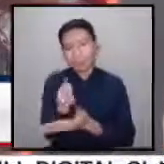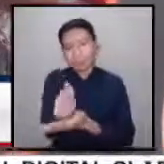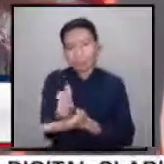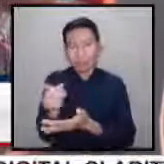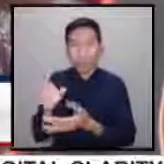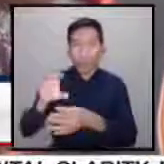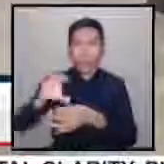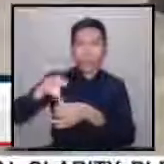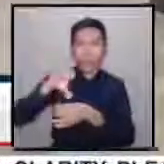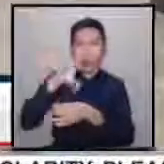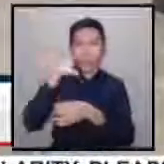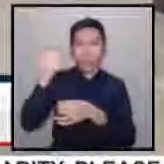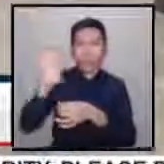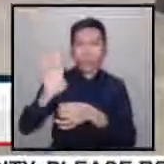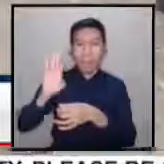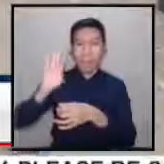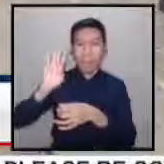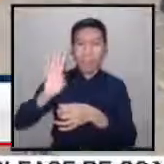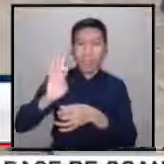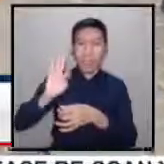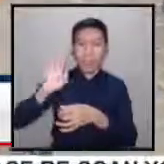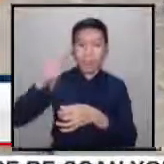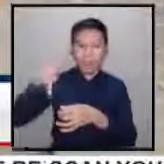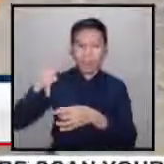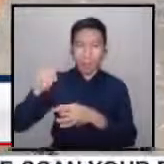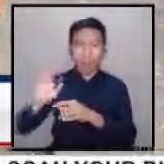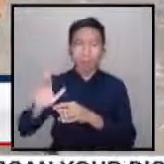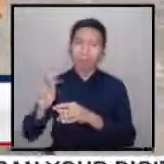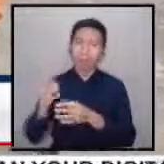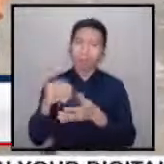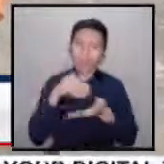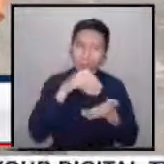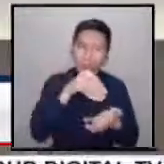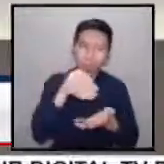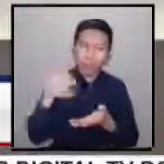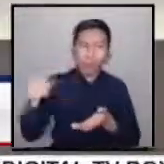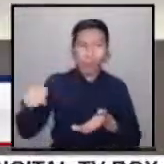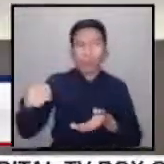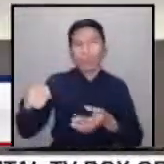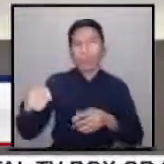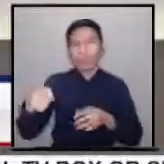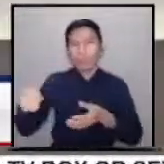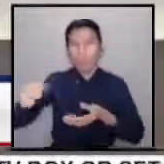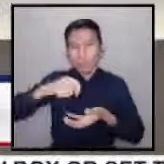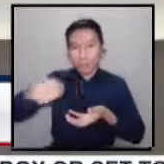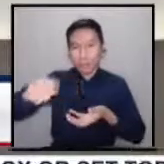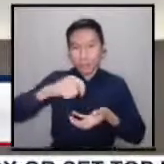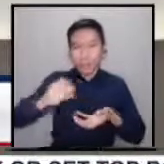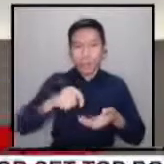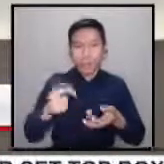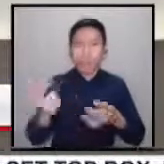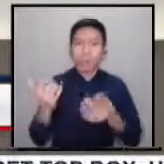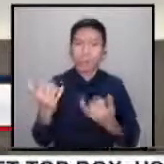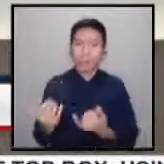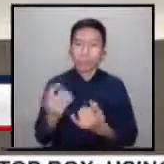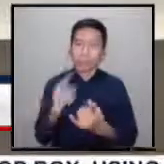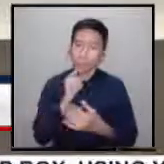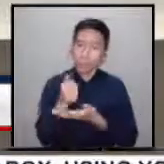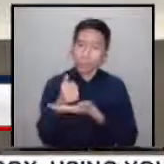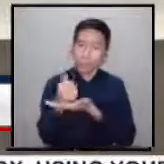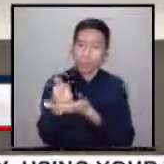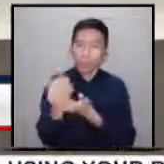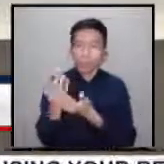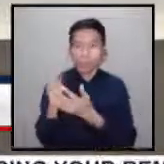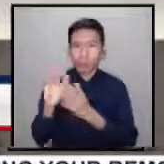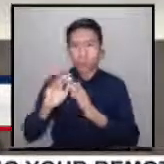ito lalo na't patuloy pa ang pagsasaayos ng mga biktima ng Bagyong Odette sa kanilang mga nasirang bahay. We feed those who